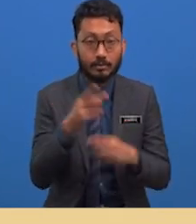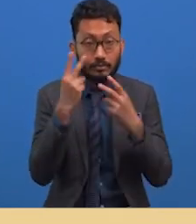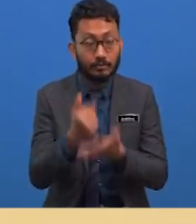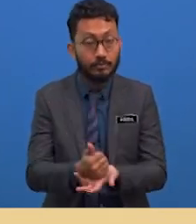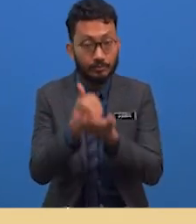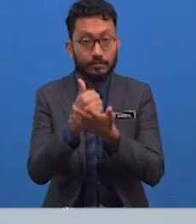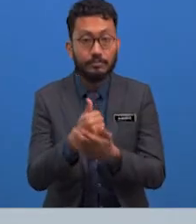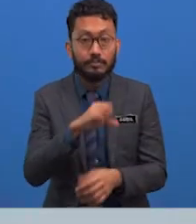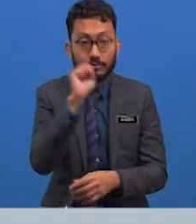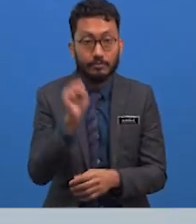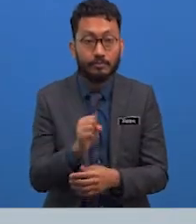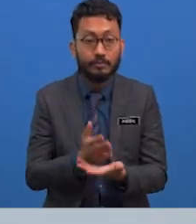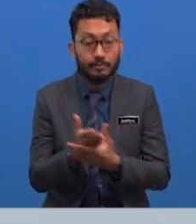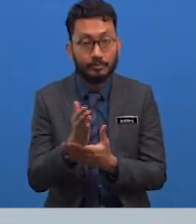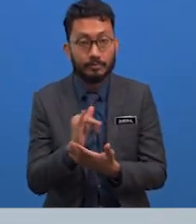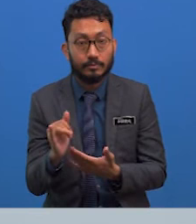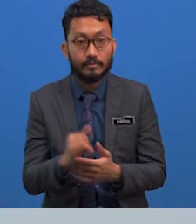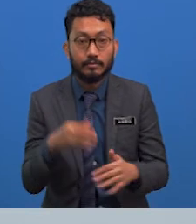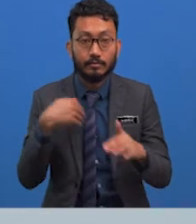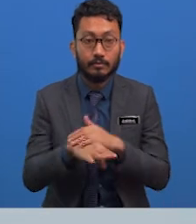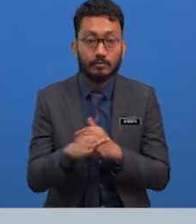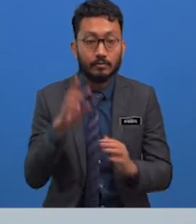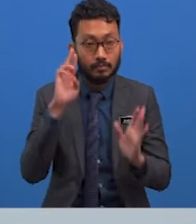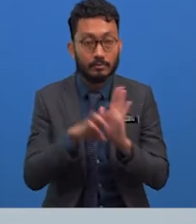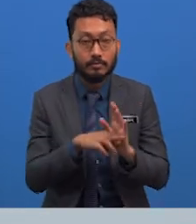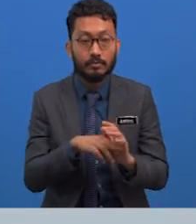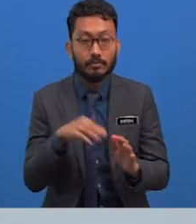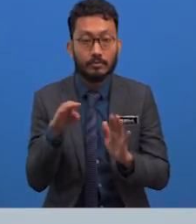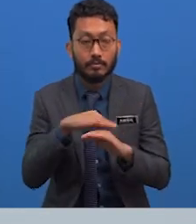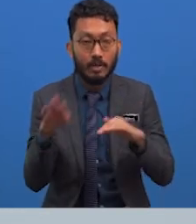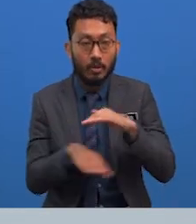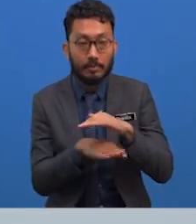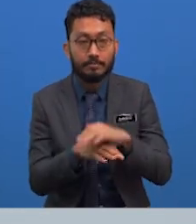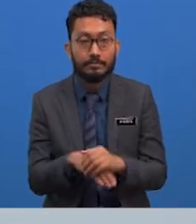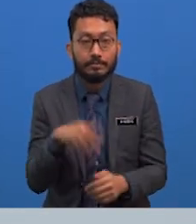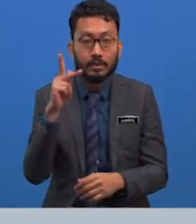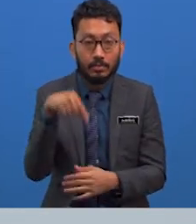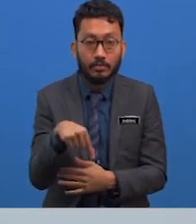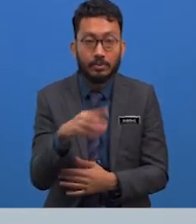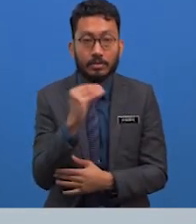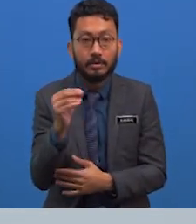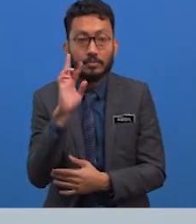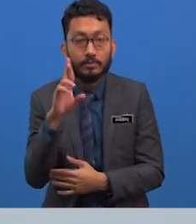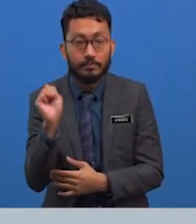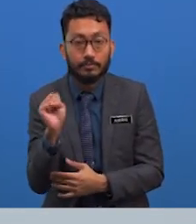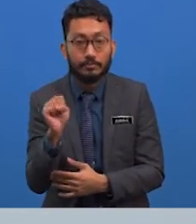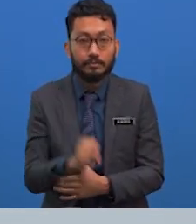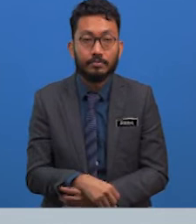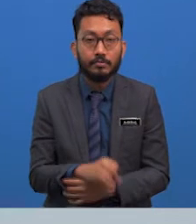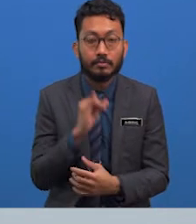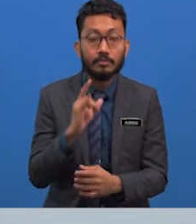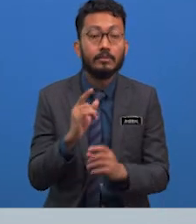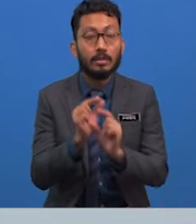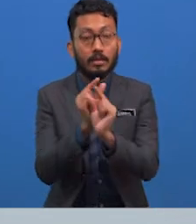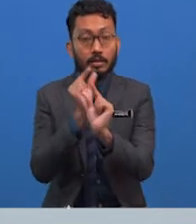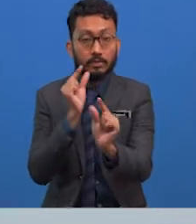untuk soalan seterusnya. Dalam rajah di bawah, PQ dan RS ialah garis mengufuk.